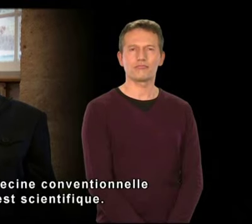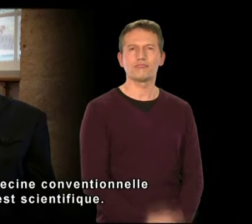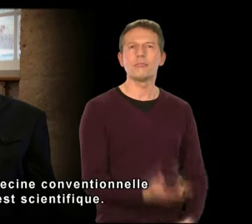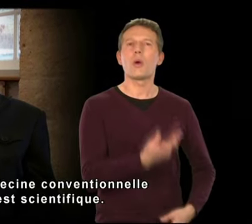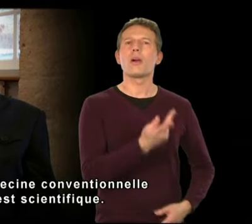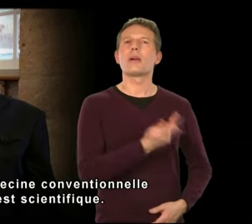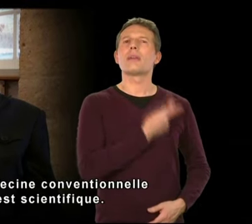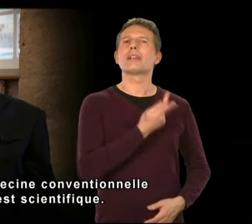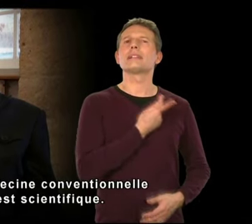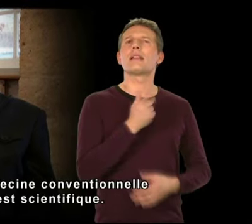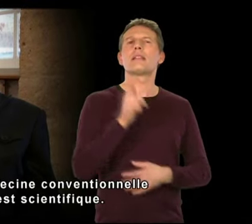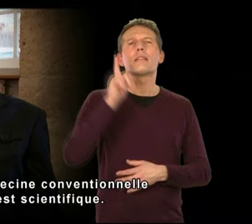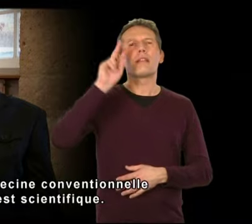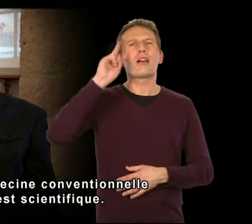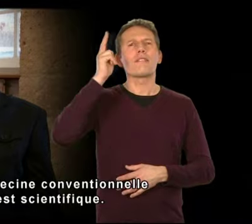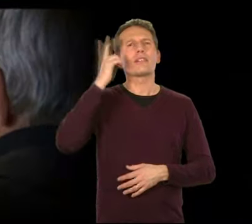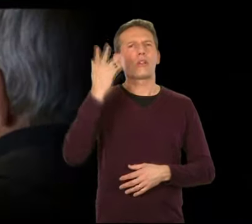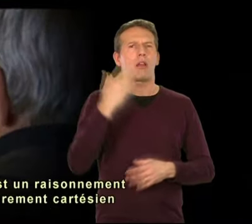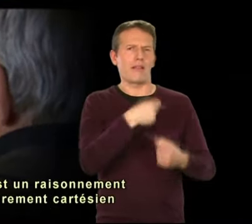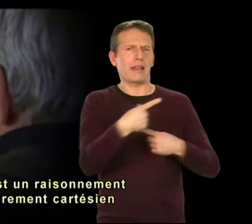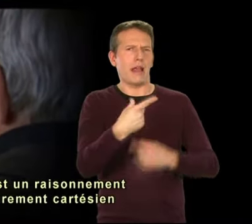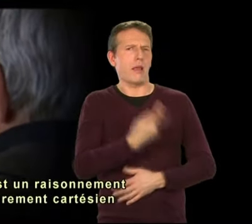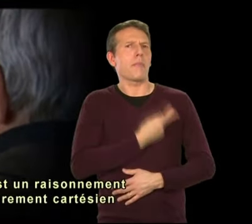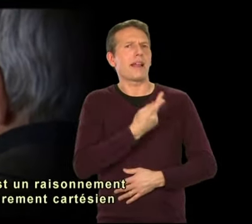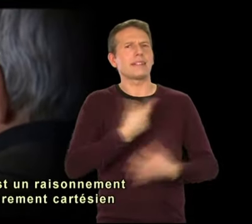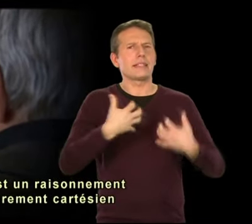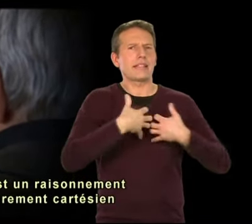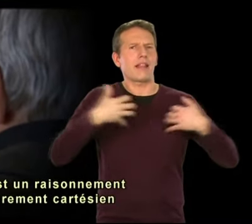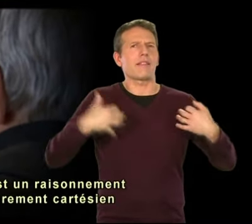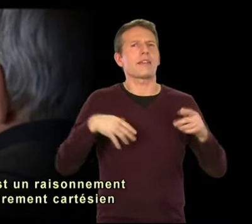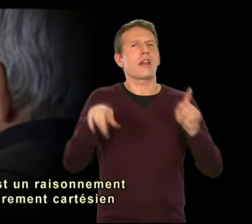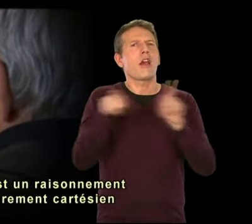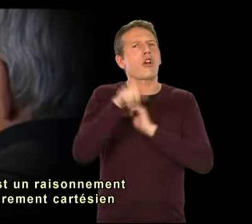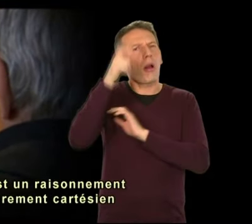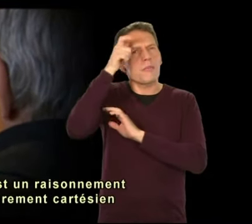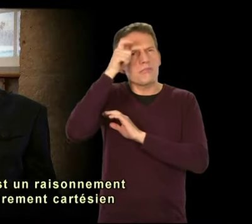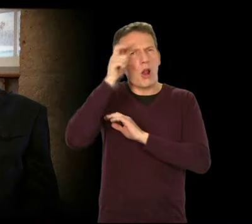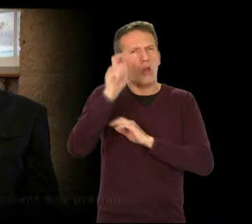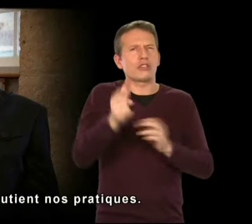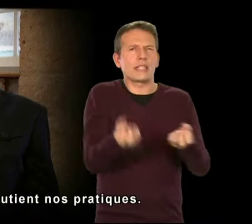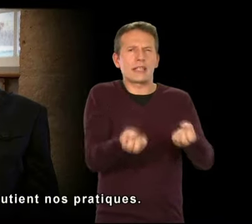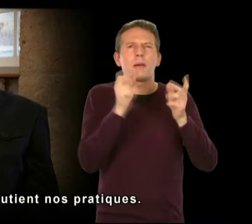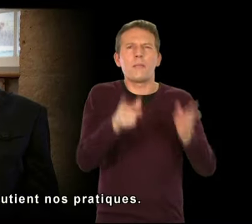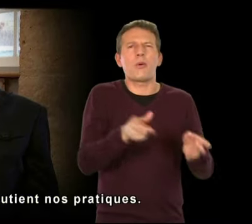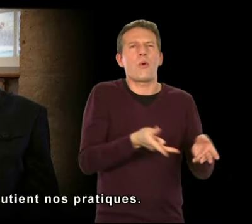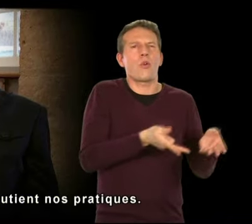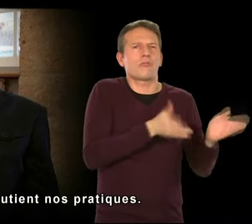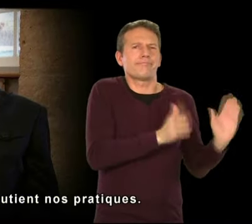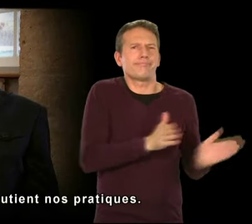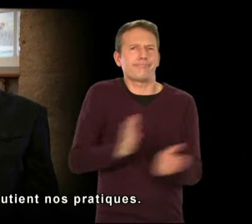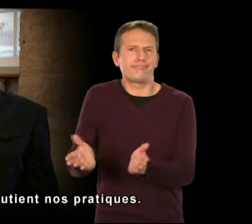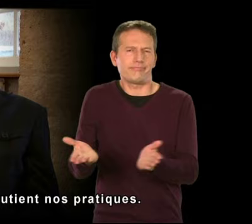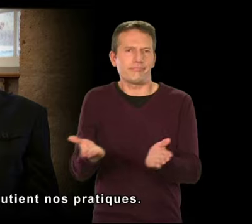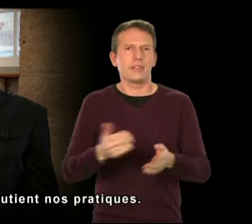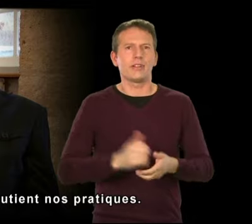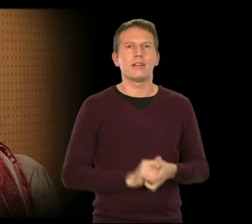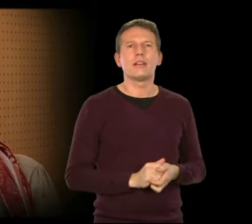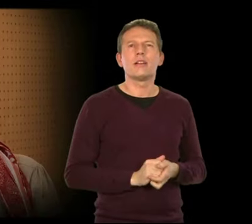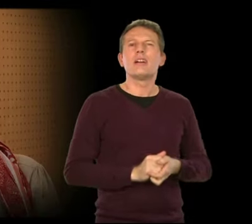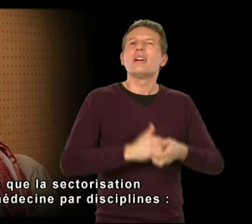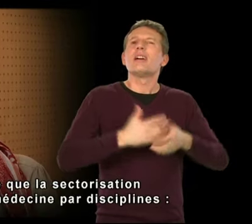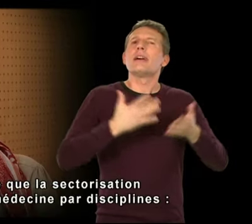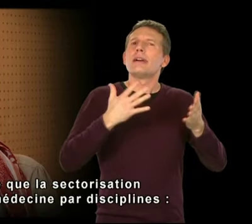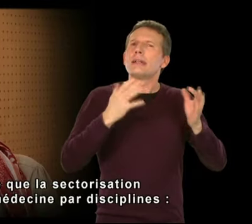Alors, la médecine conventionnelle, c'est une médecine scientifique. C'est un raisonnement purement cartésien qui soutient nos